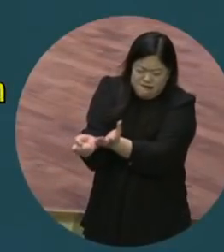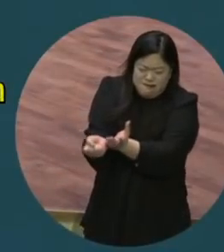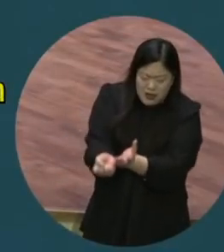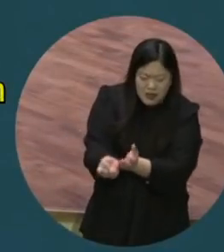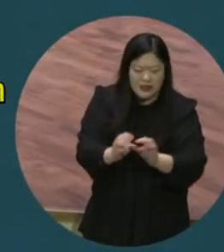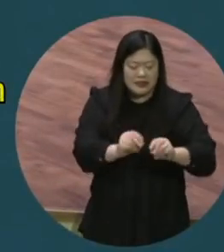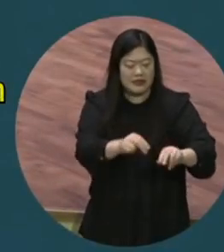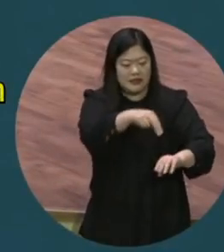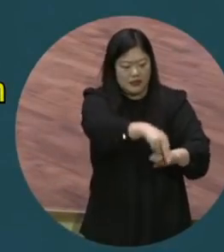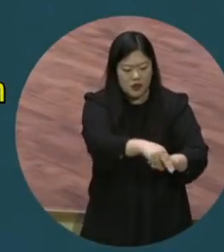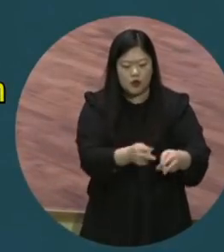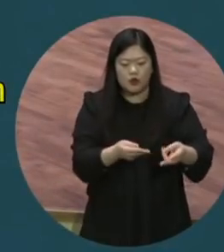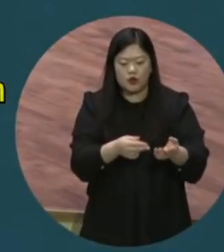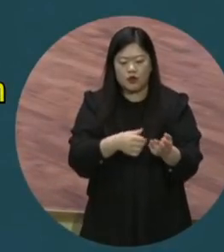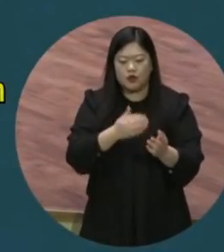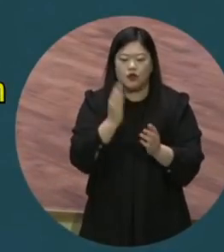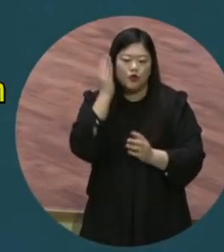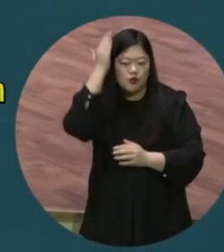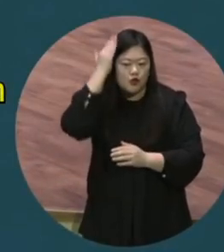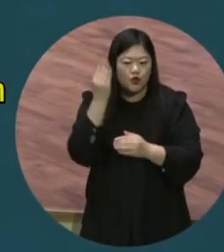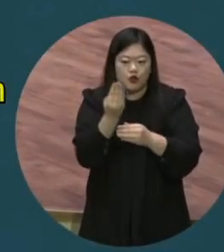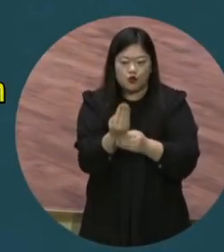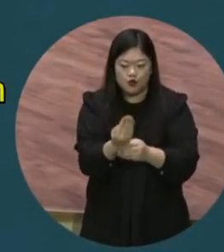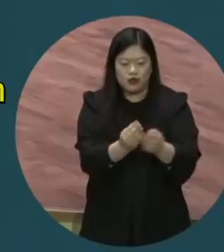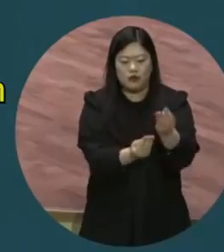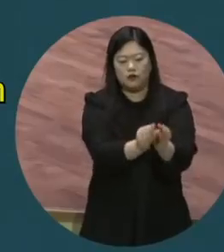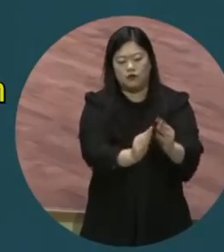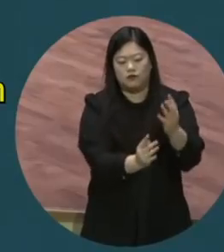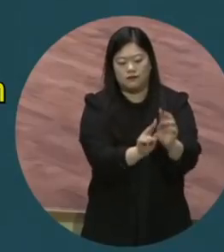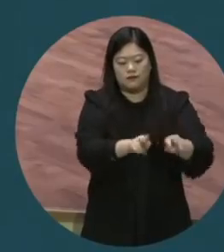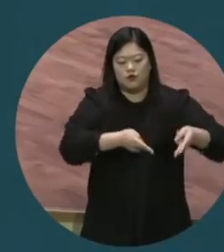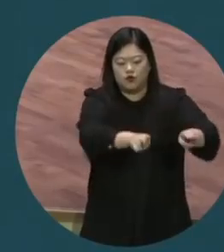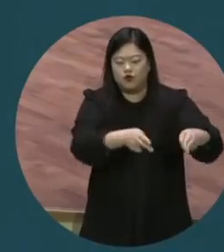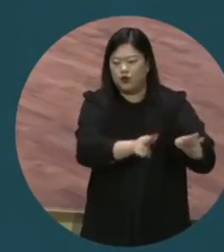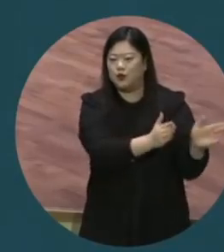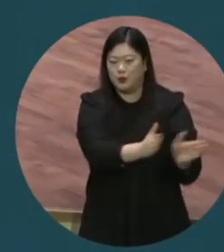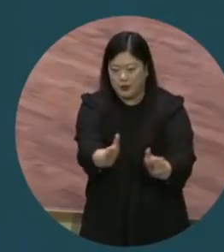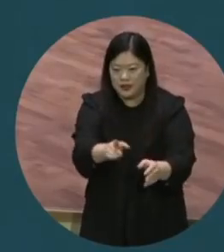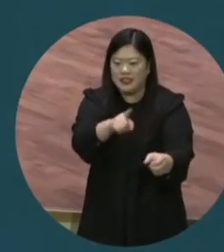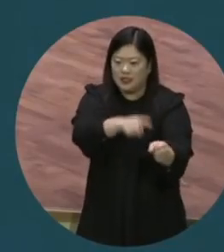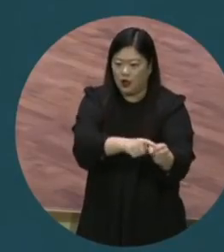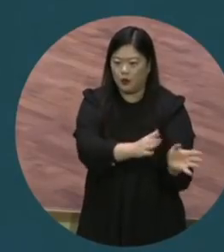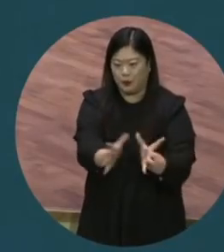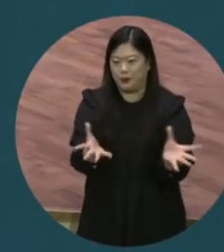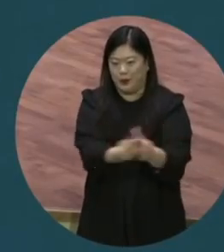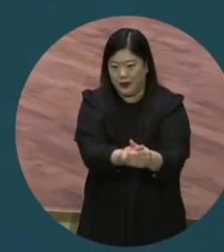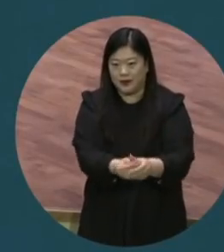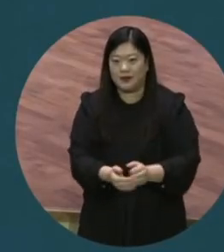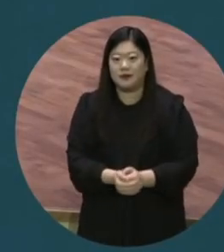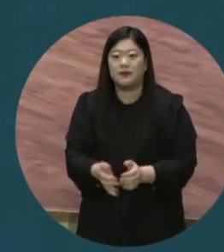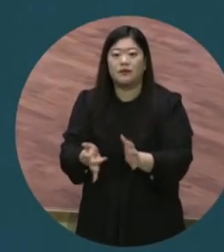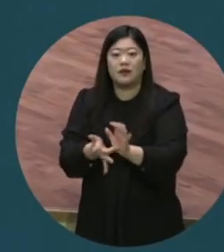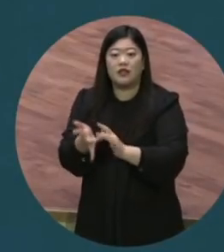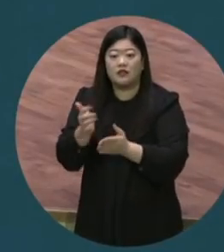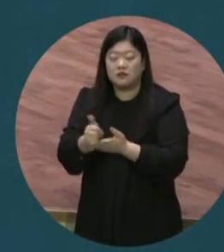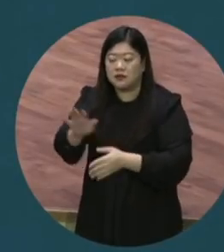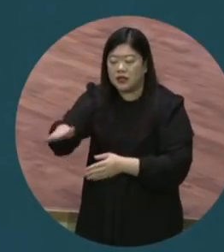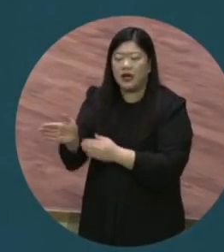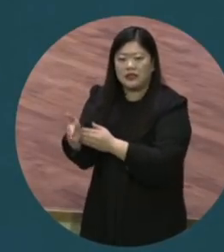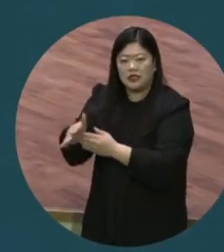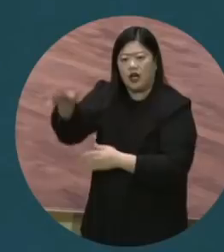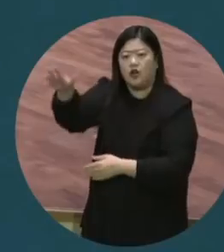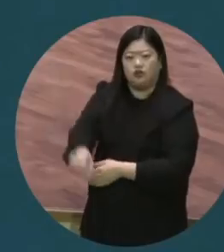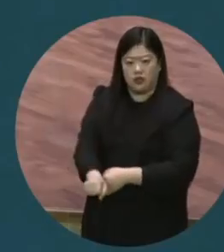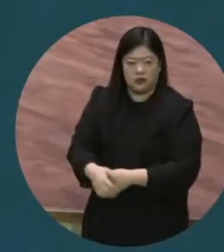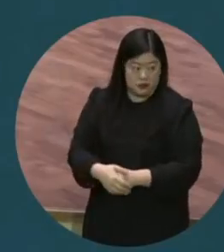올라보니 숯불이 있는데 그 위에 생선이 놓였고 떡도 있더라. 예수께서 이르시되 지금 잡은 생선을 좀